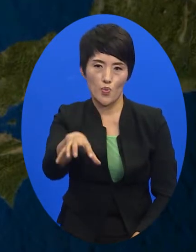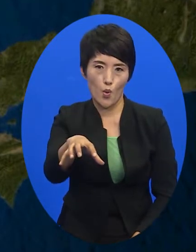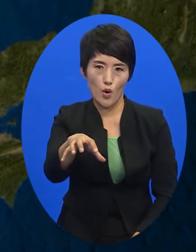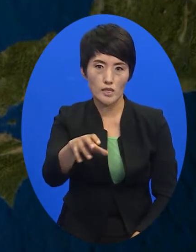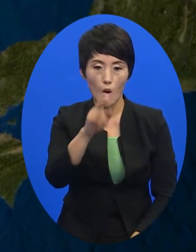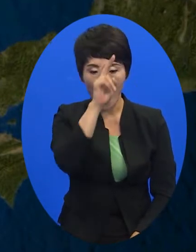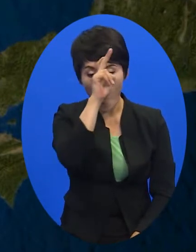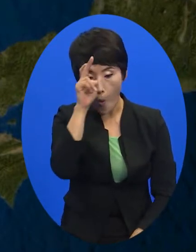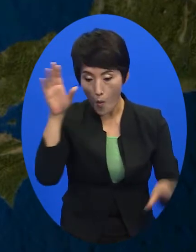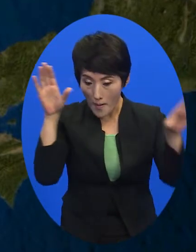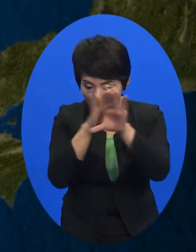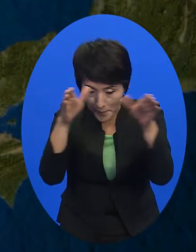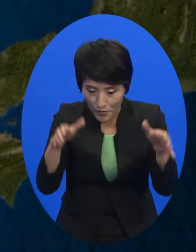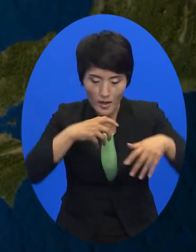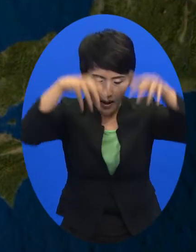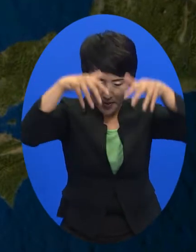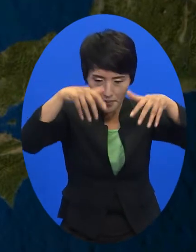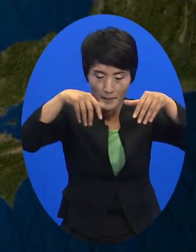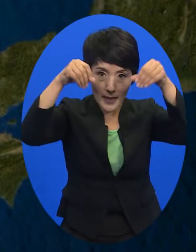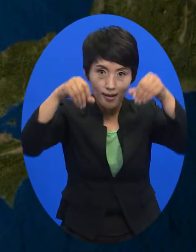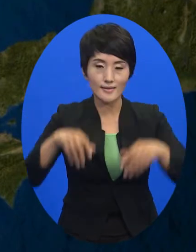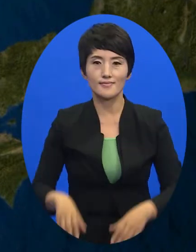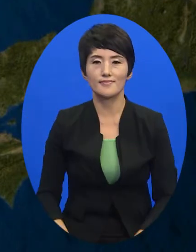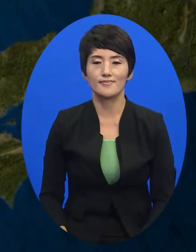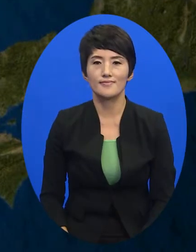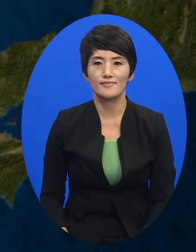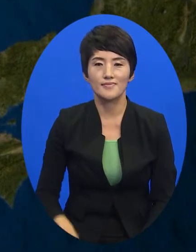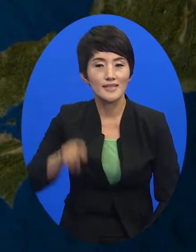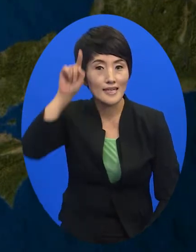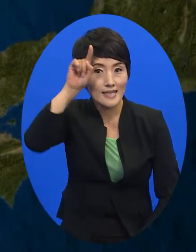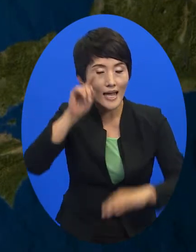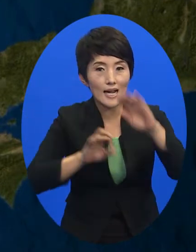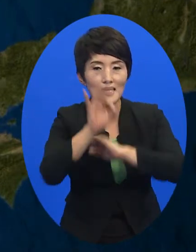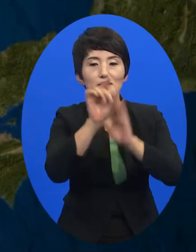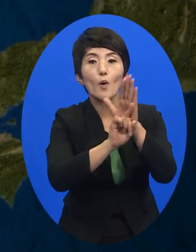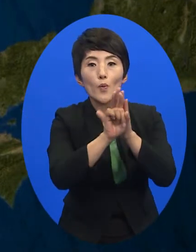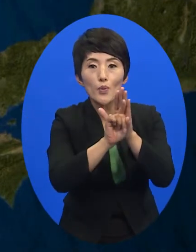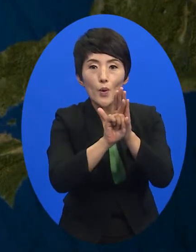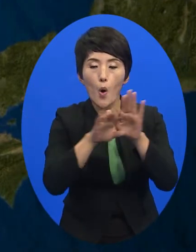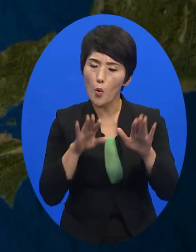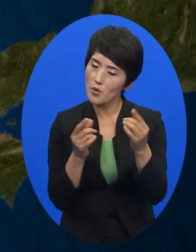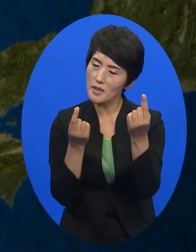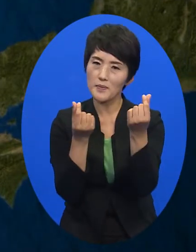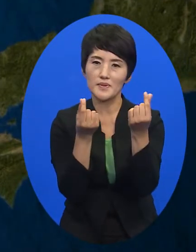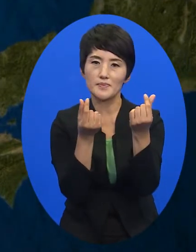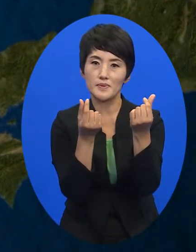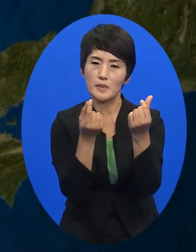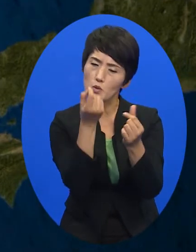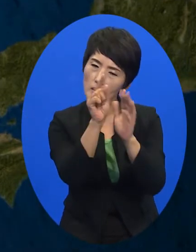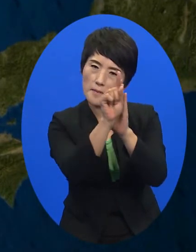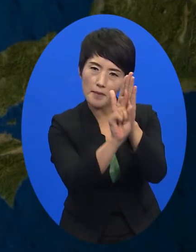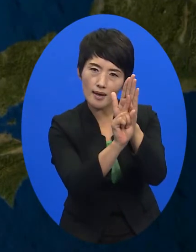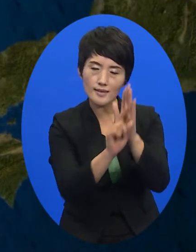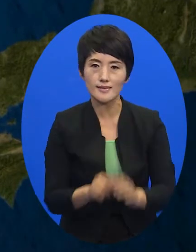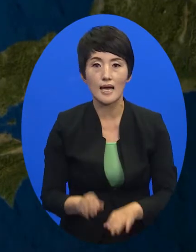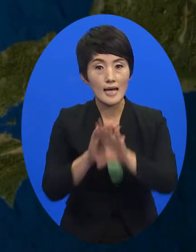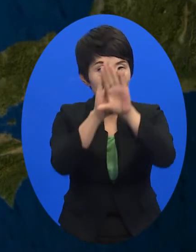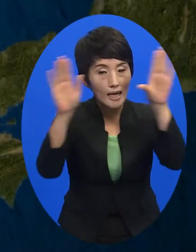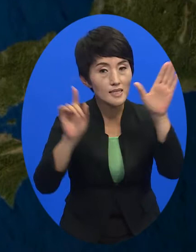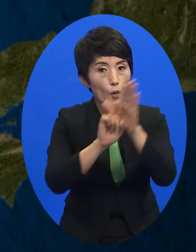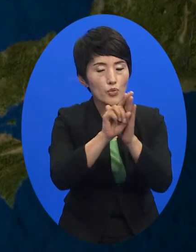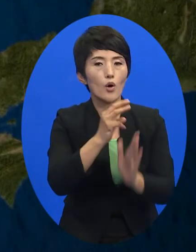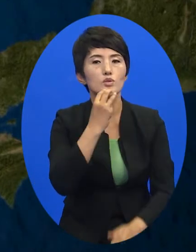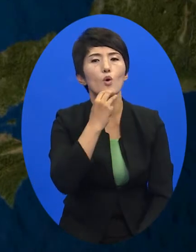밤 사이에 소나기가 오는 곳이 있겠습니다. 내일 아침 최저 기온은 오늘과 비슷하거나 조금 낮겠고요. 한낮에는